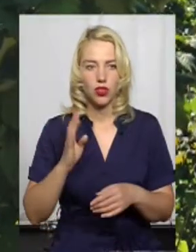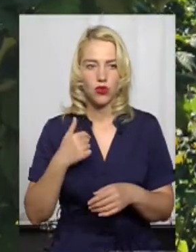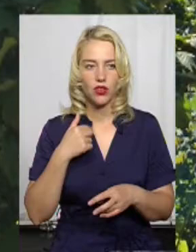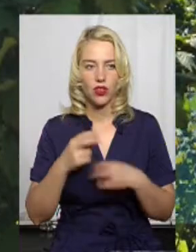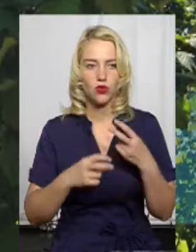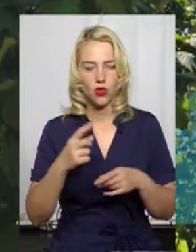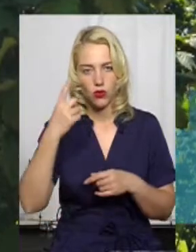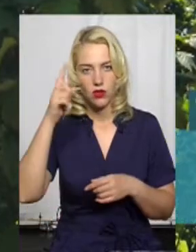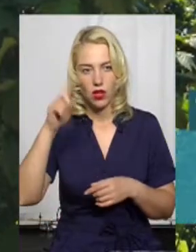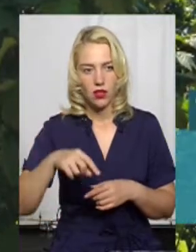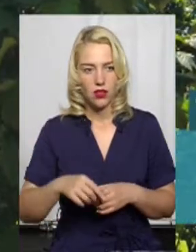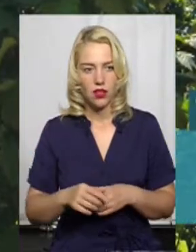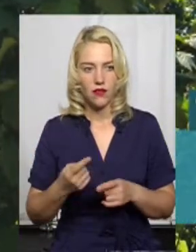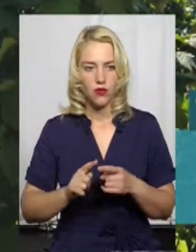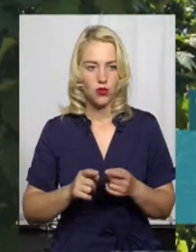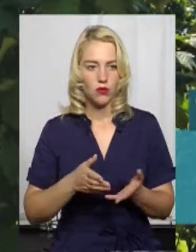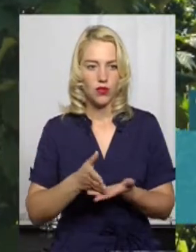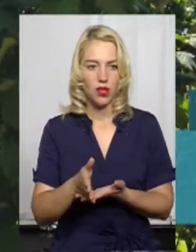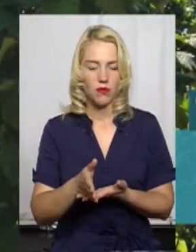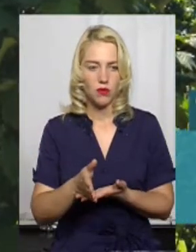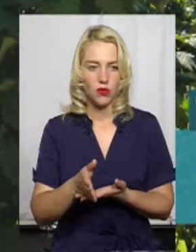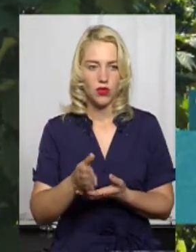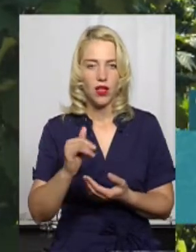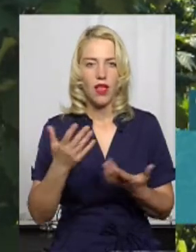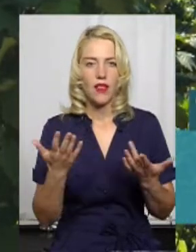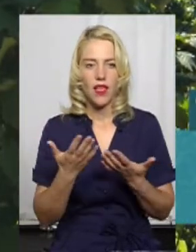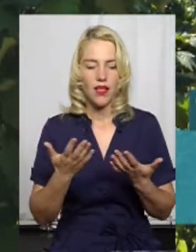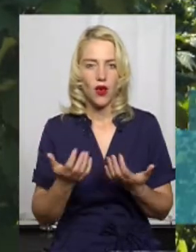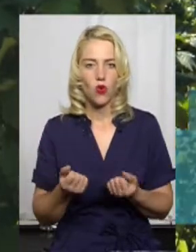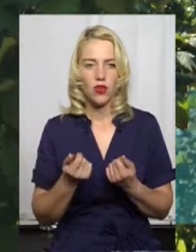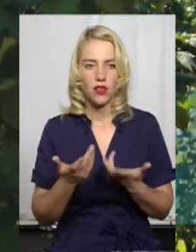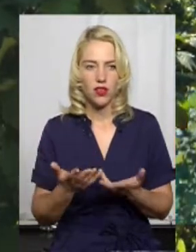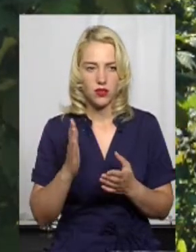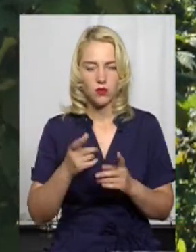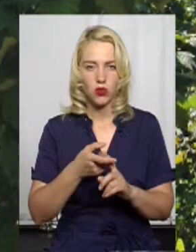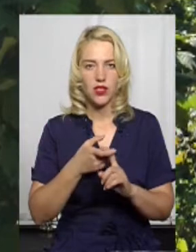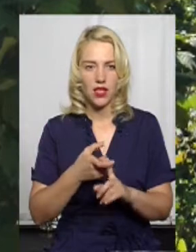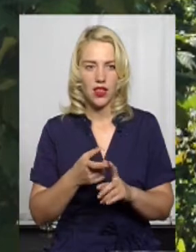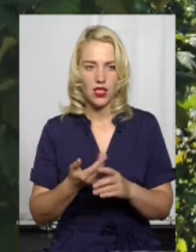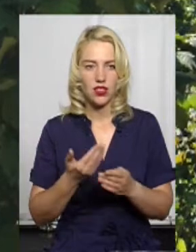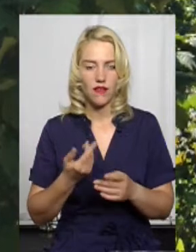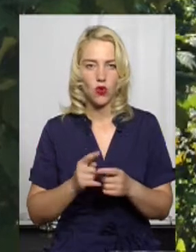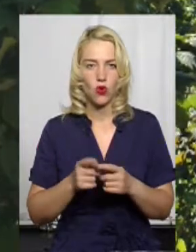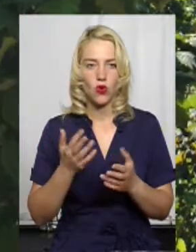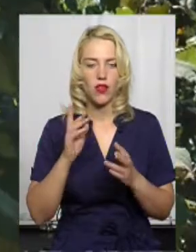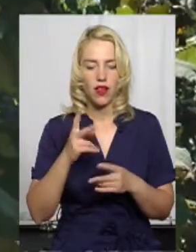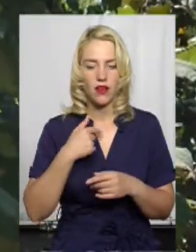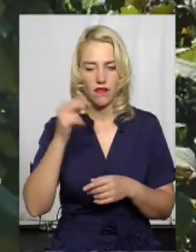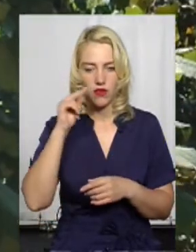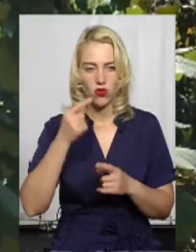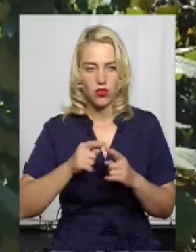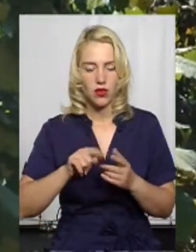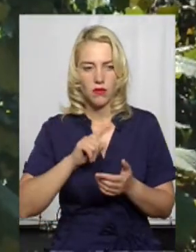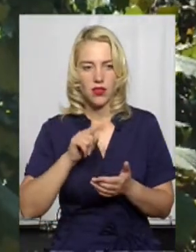шукаю знання в цьому напрямку. І на яку кількість, буде залежати від того, як я вивчу це питання.